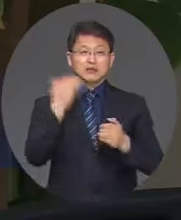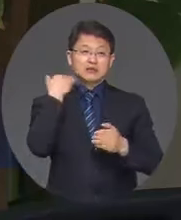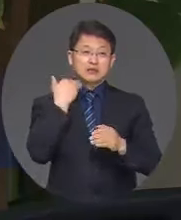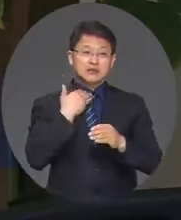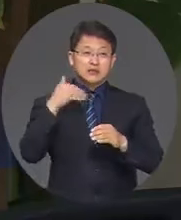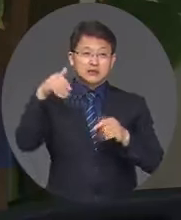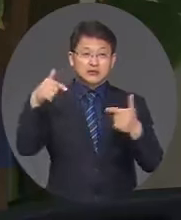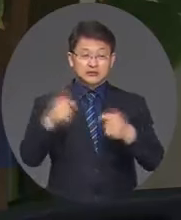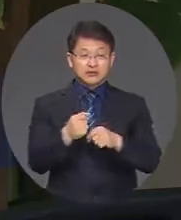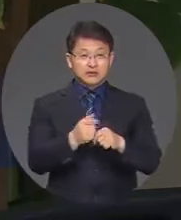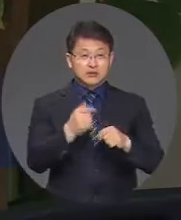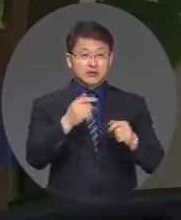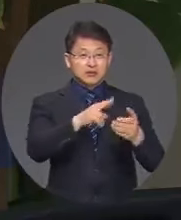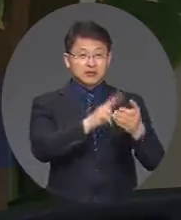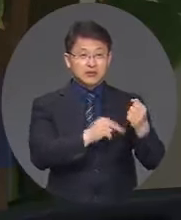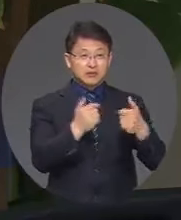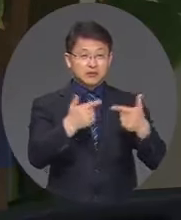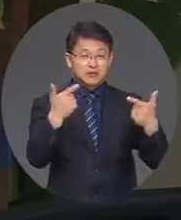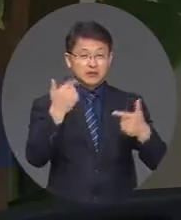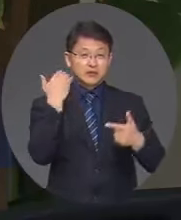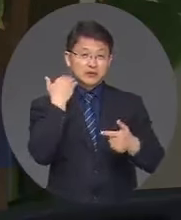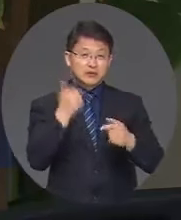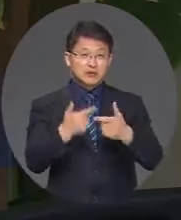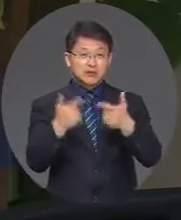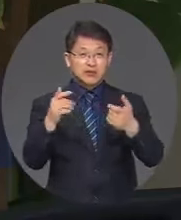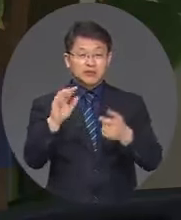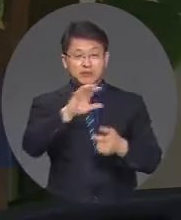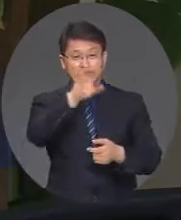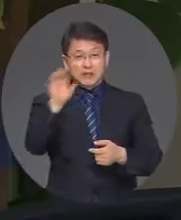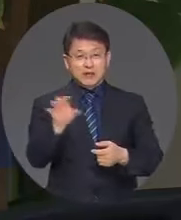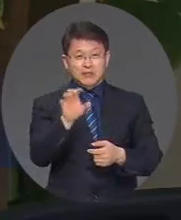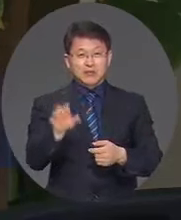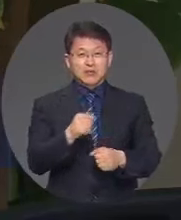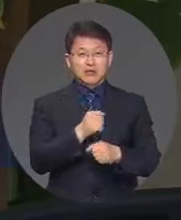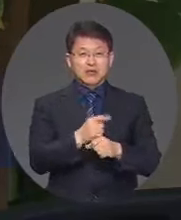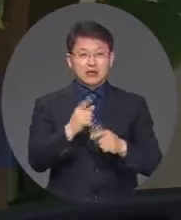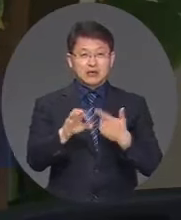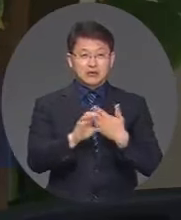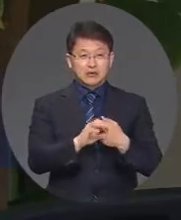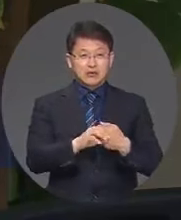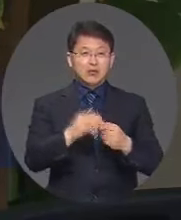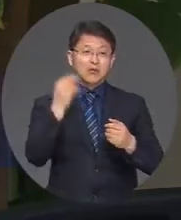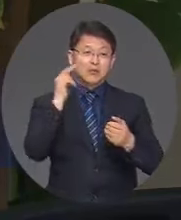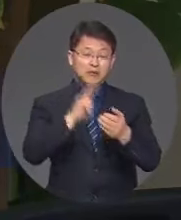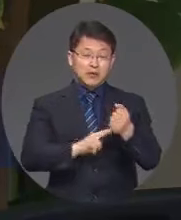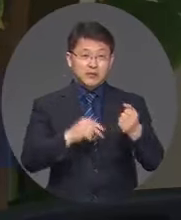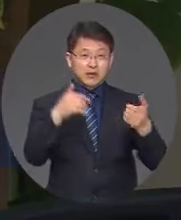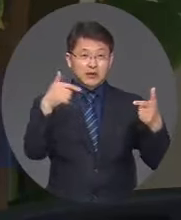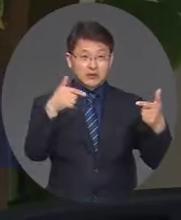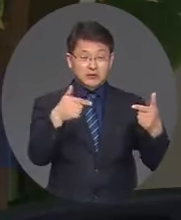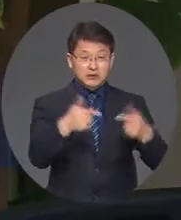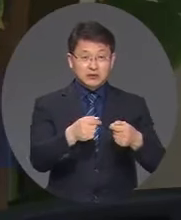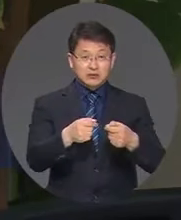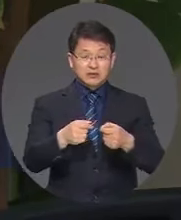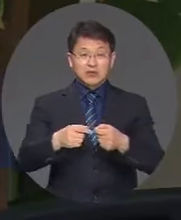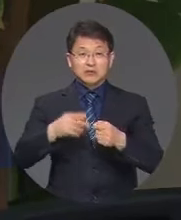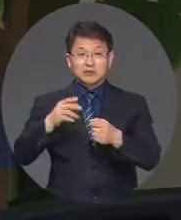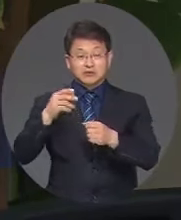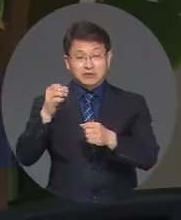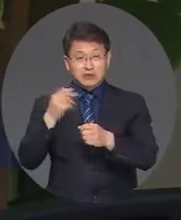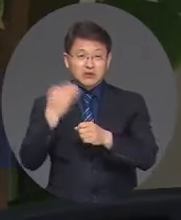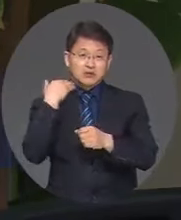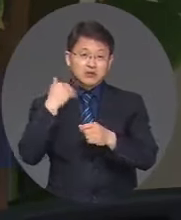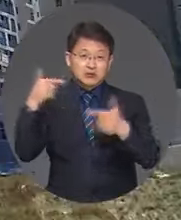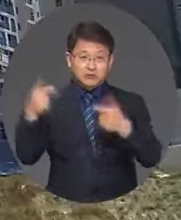떨어지고 전세가 늘어나면 매매가 떨어지고 그런 추세가 이제 많이 반복되는데 최근에는 그런게 아니고 매매가 떨어지면 전세도 같이 떨어지고 있는데 그